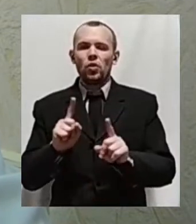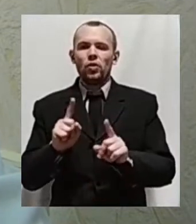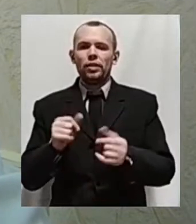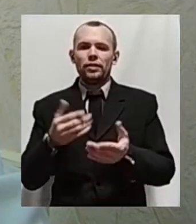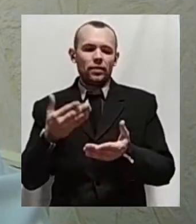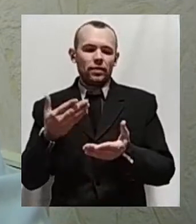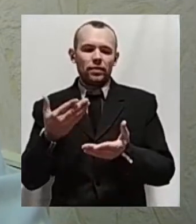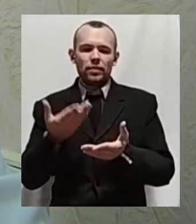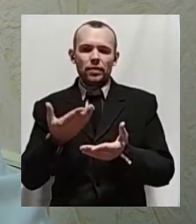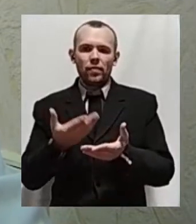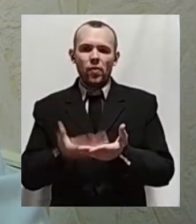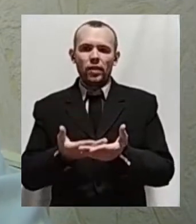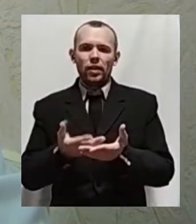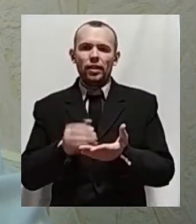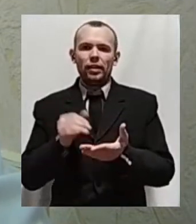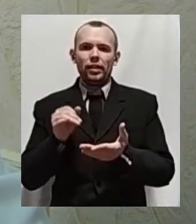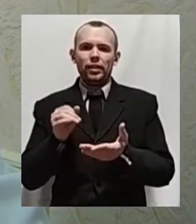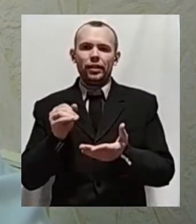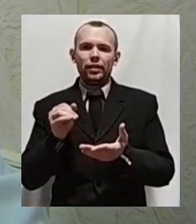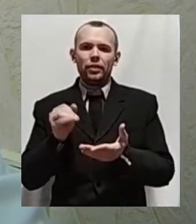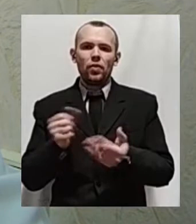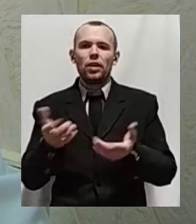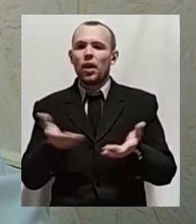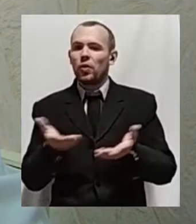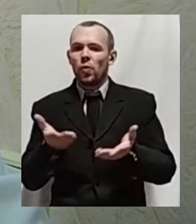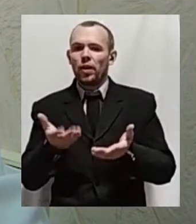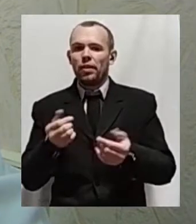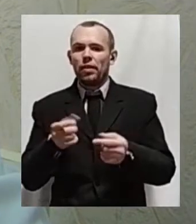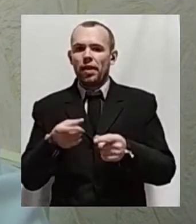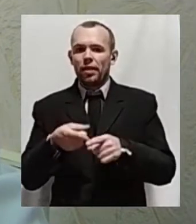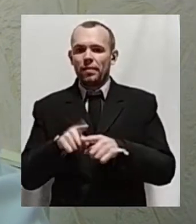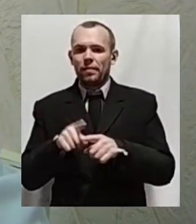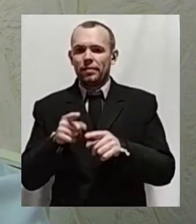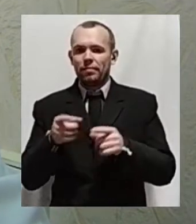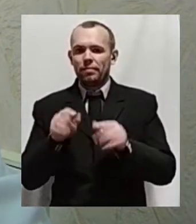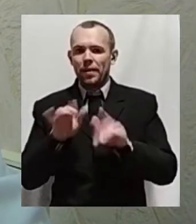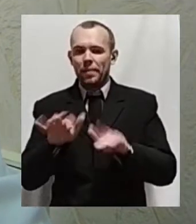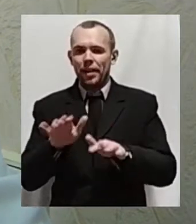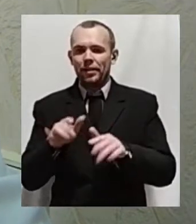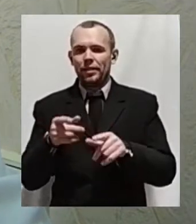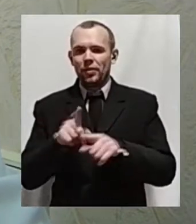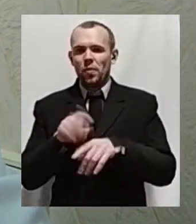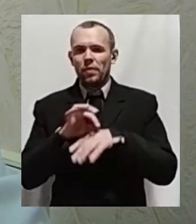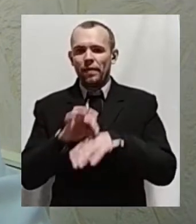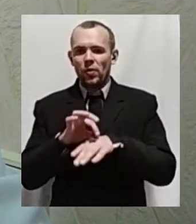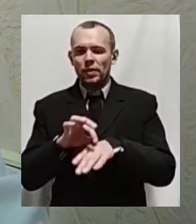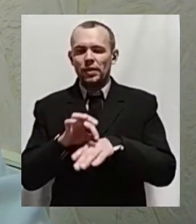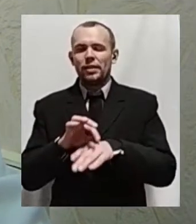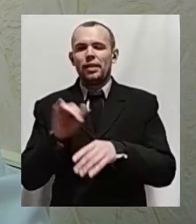є обмеження і не оперують широко такі судинні пухлини,